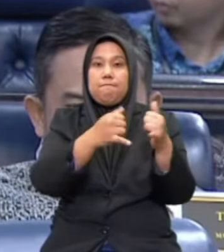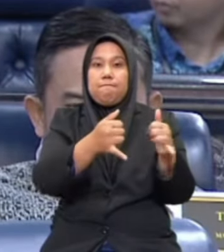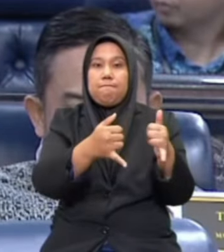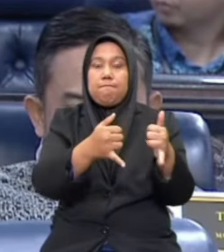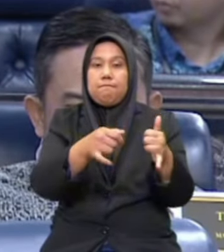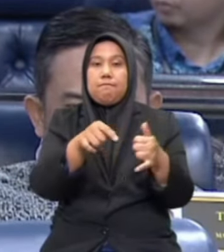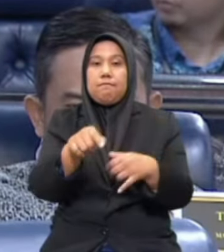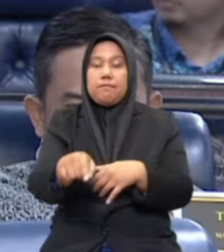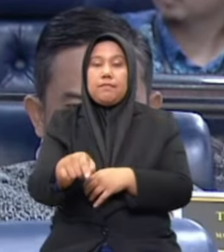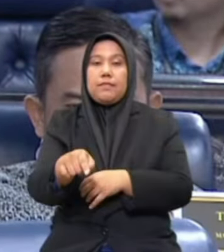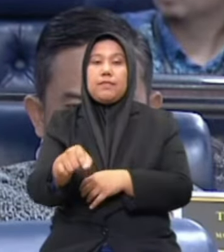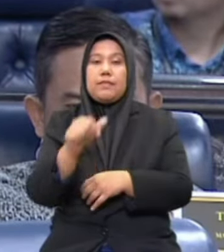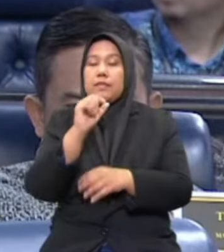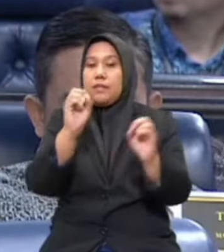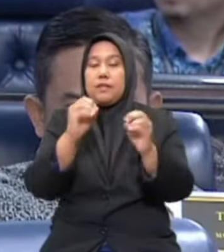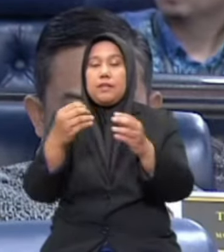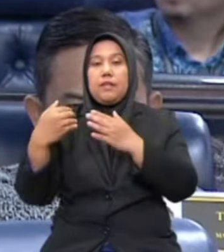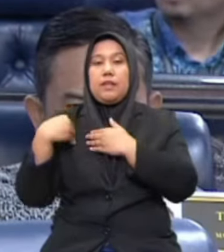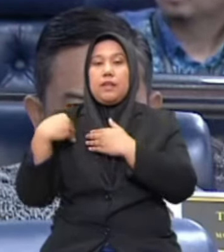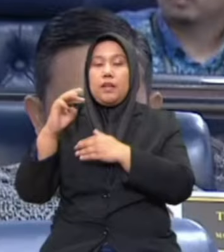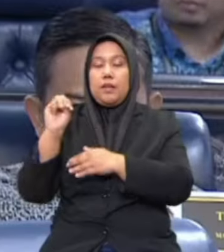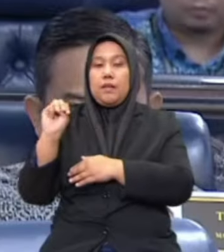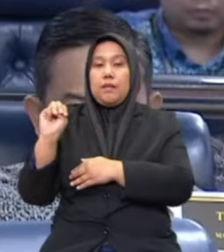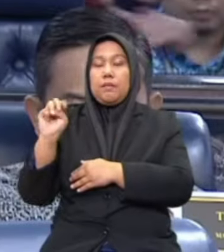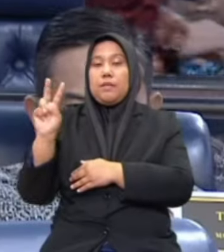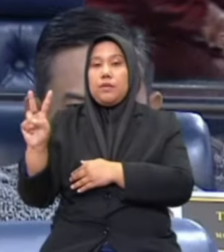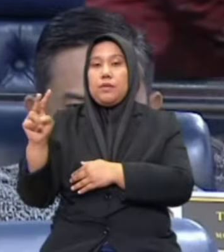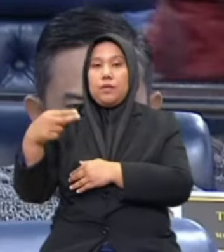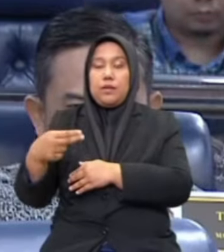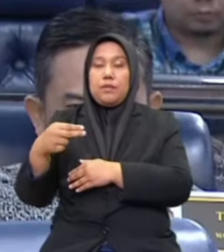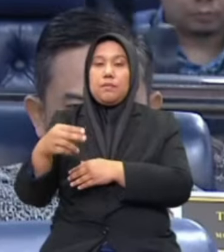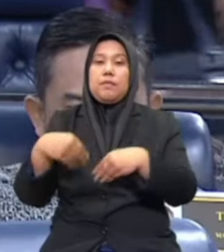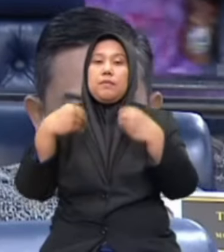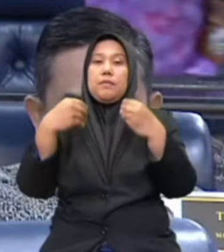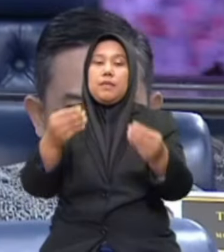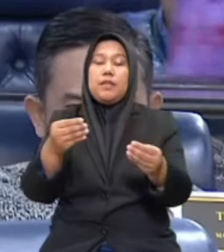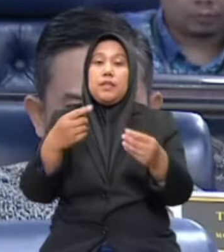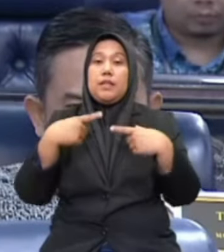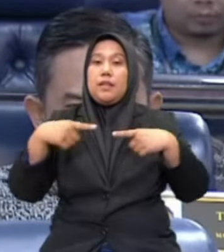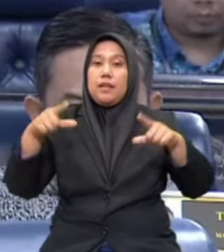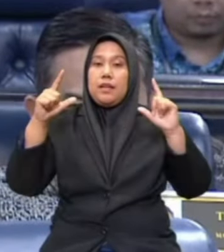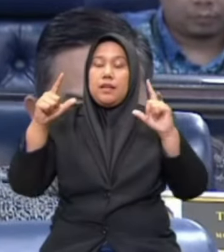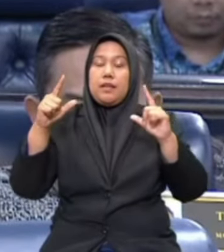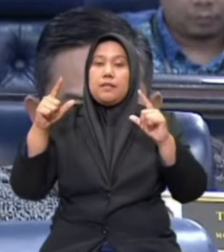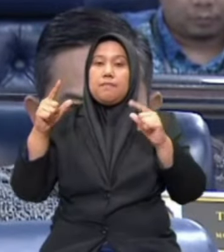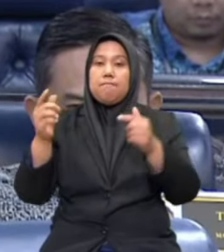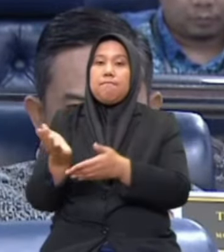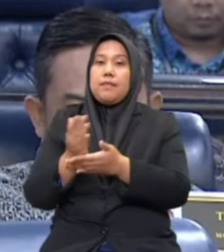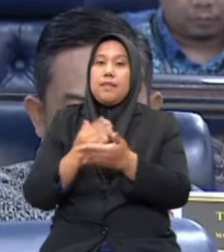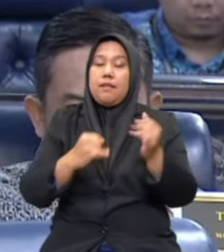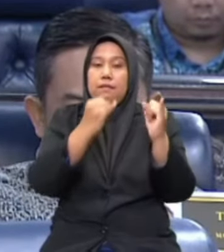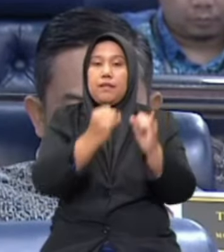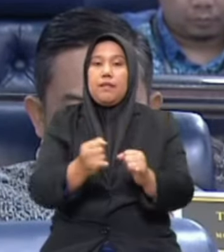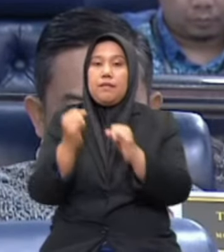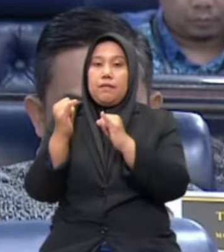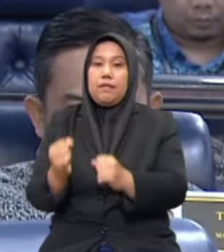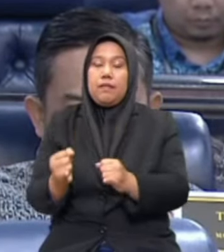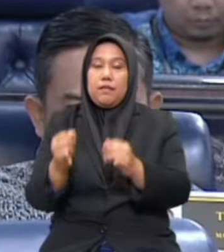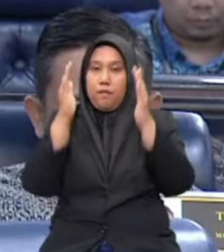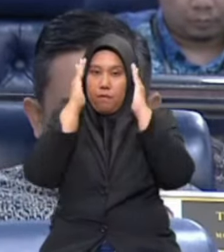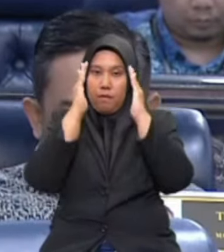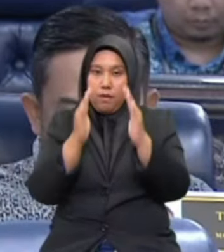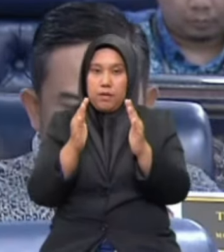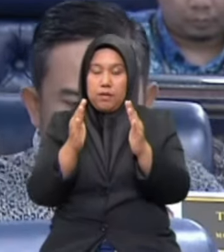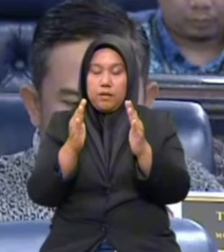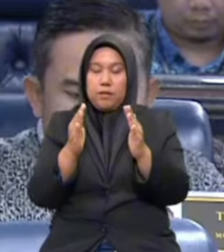mm2h ini memberikan er er kelayakan kepada sesetengah individu ataupun tumpuan kepada